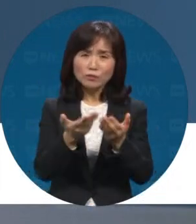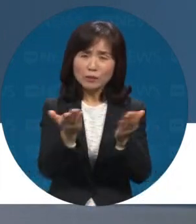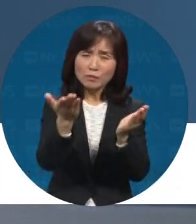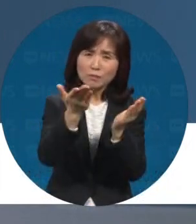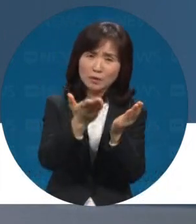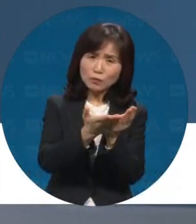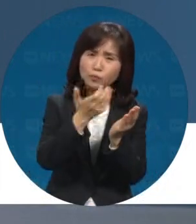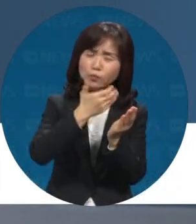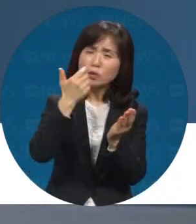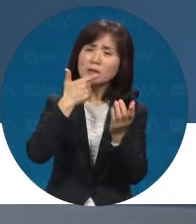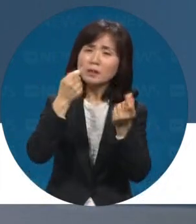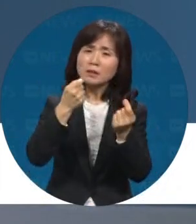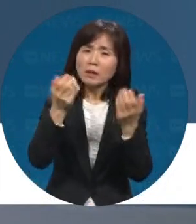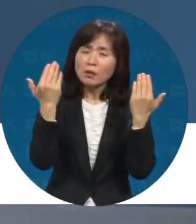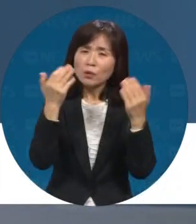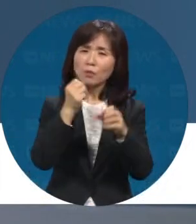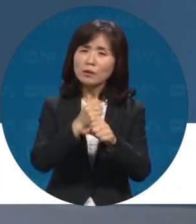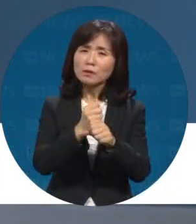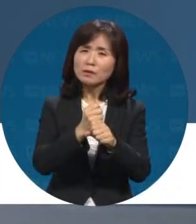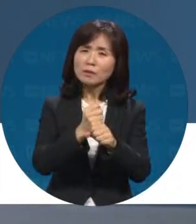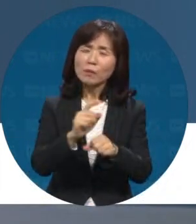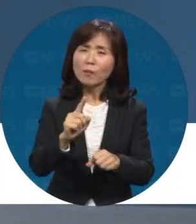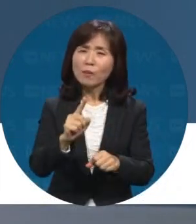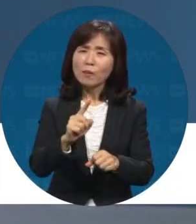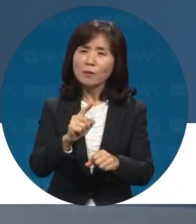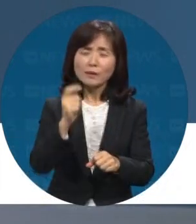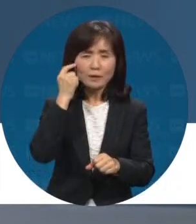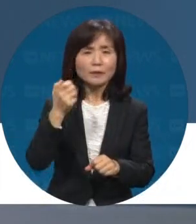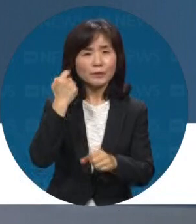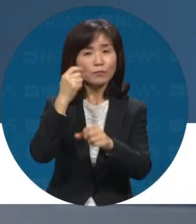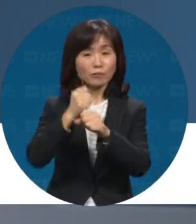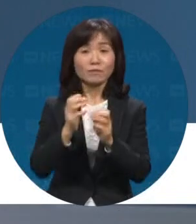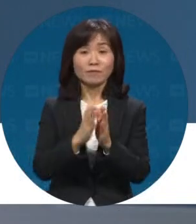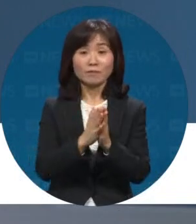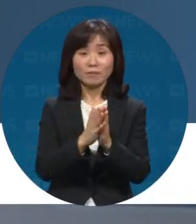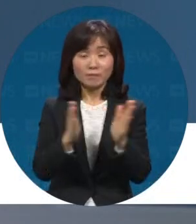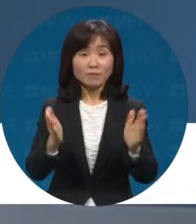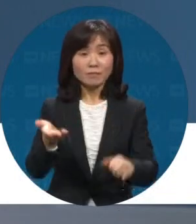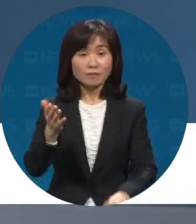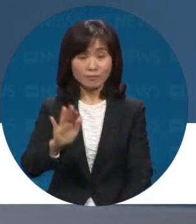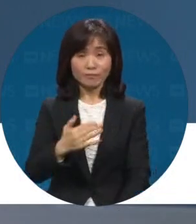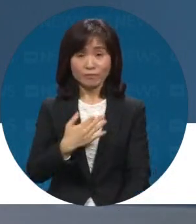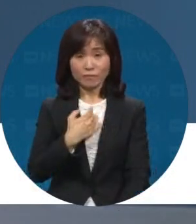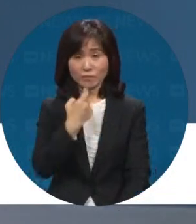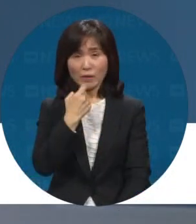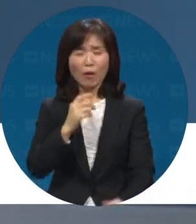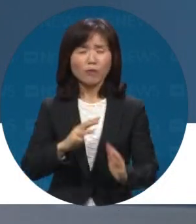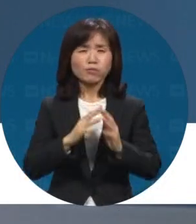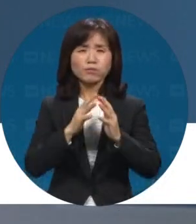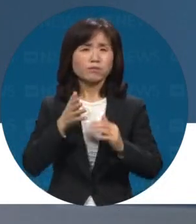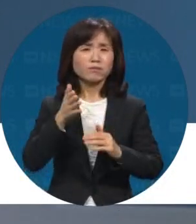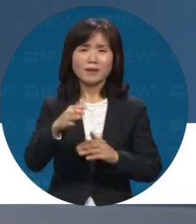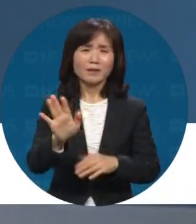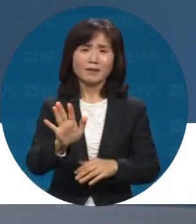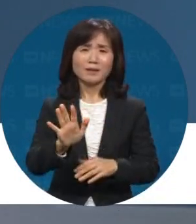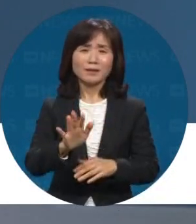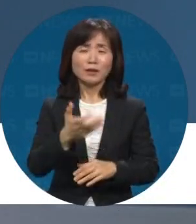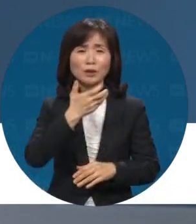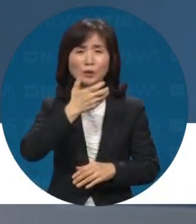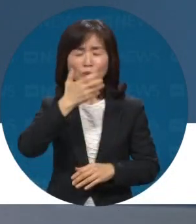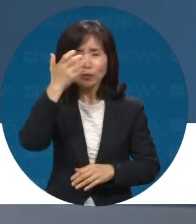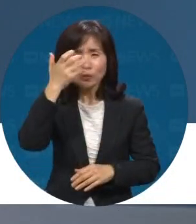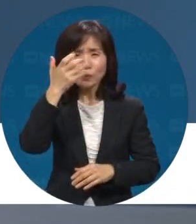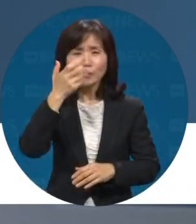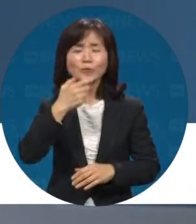만들 수 있을까 하는 마음으로 사실은 연구를 시작했어요 하지만 저는 건축 전문가도 아니고 또 꿈의